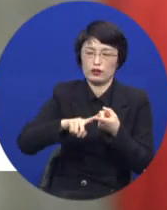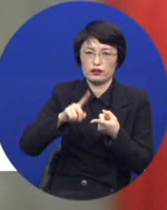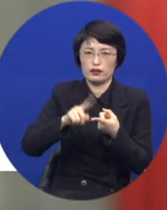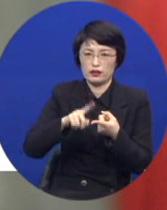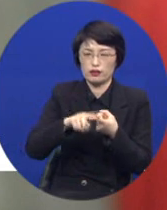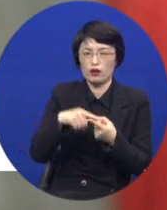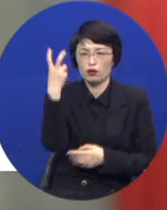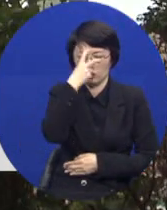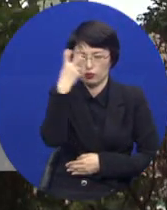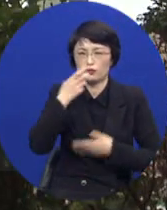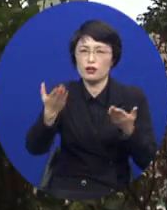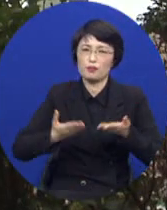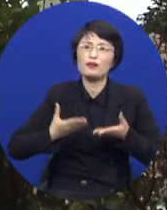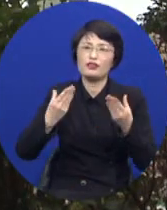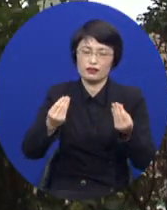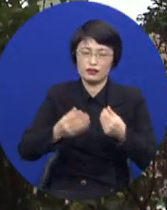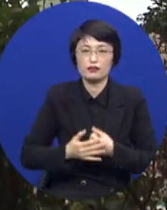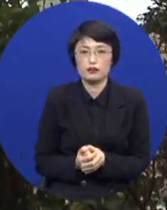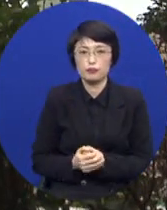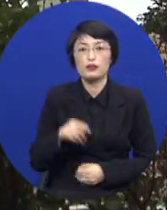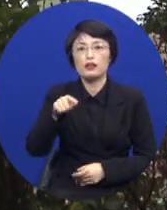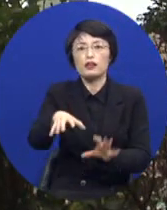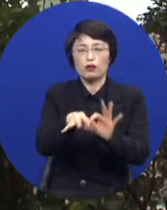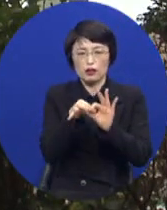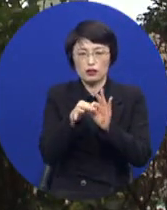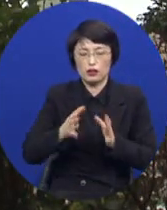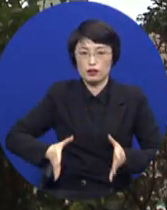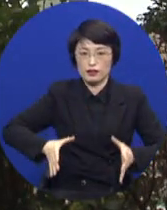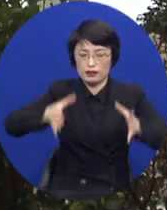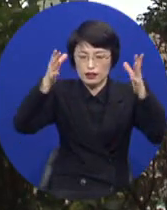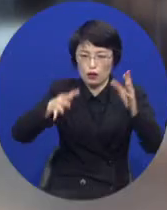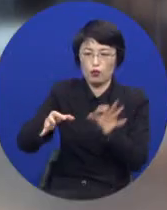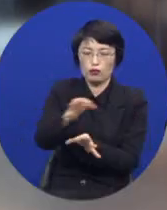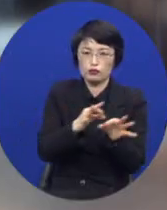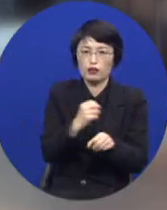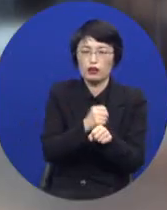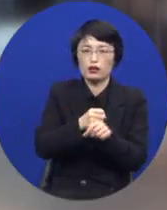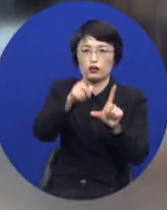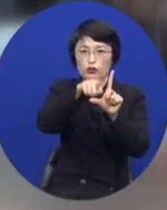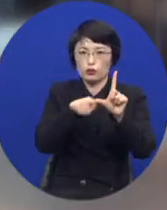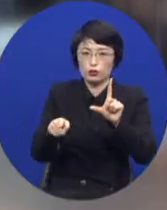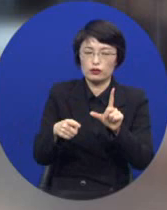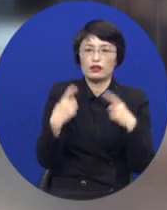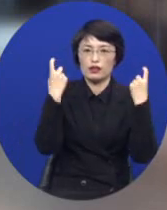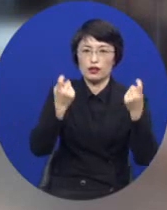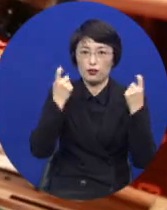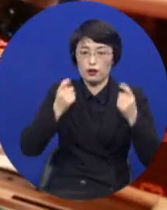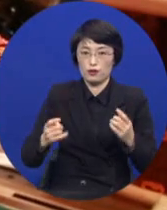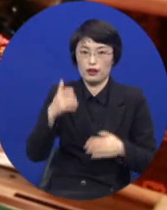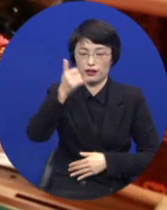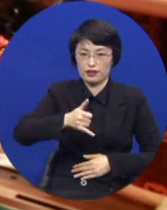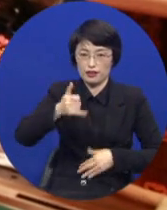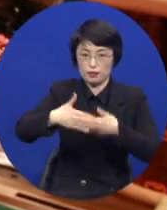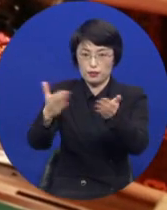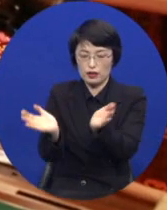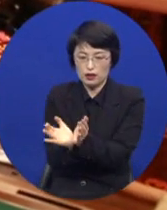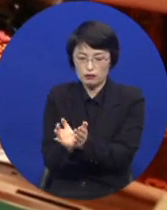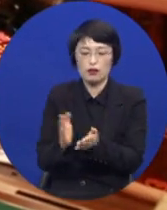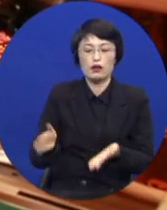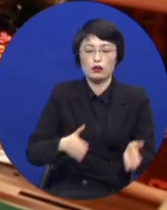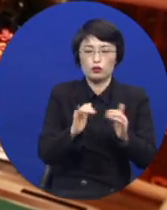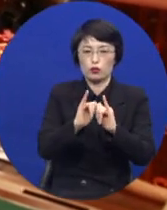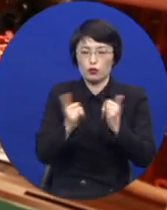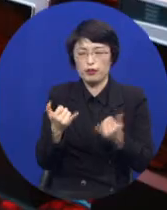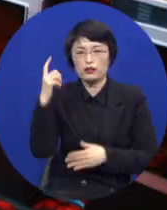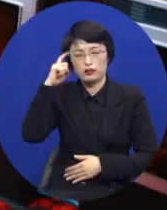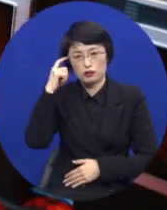서사로 받았죠 이와 관련해 드림 타고 운영업체인 국제 관광 개발 찍은 도민 의견 조사 는 관련